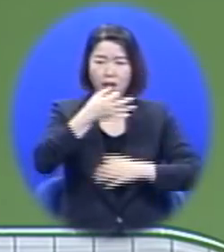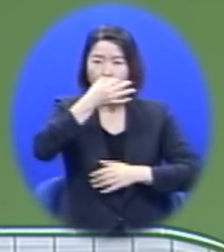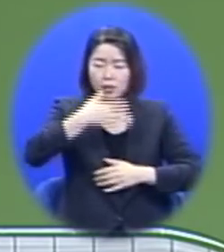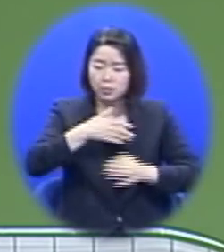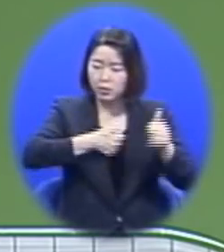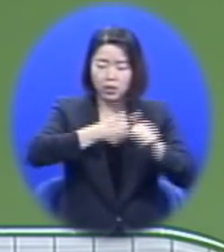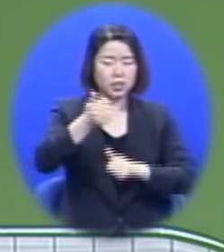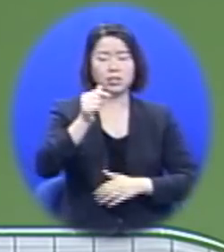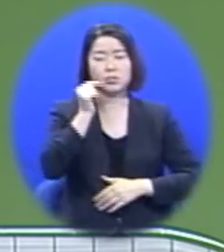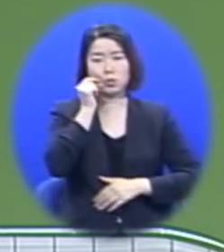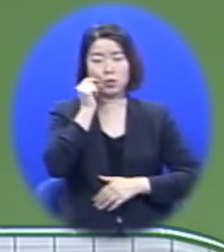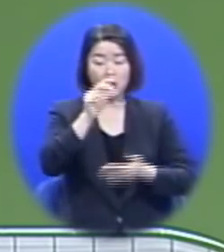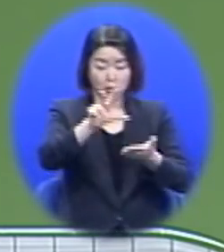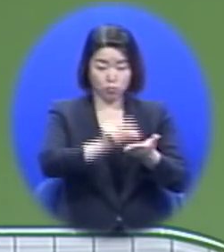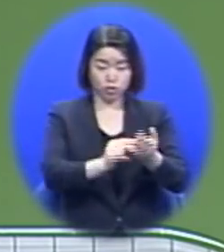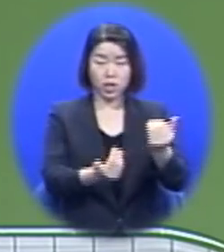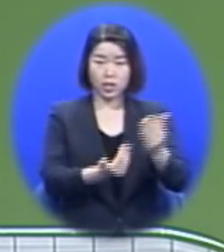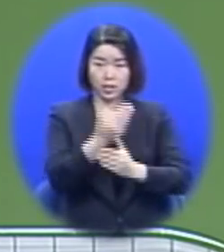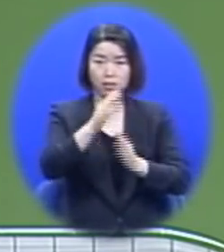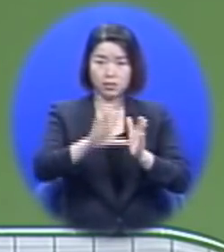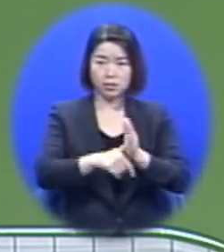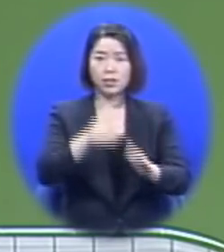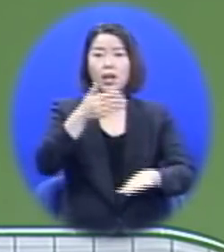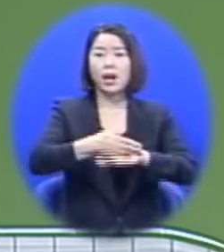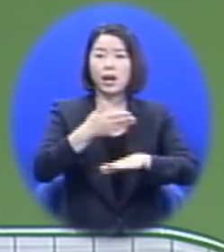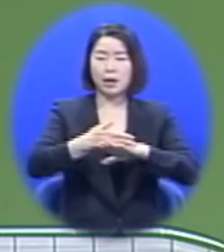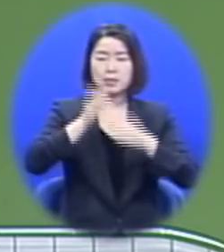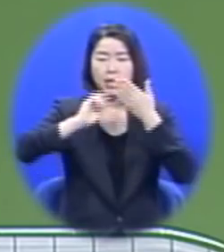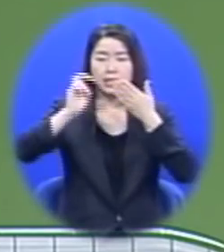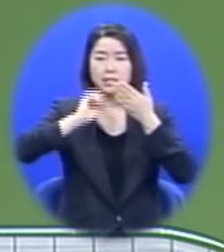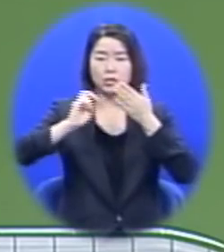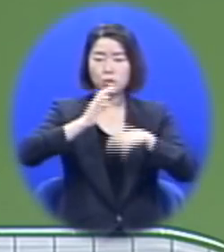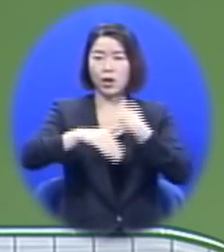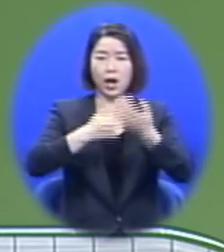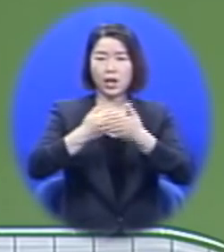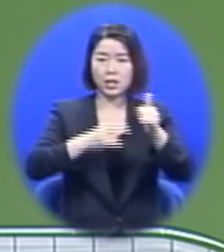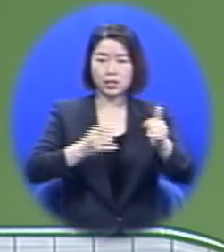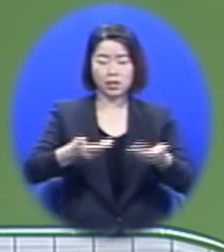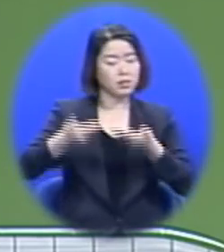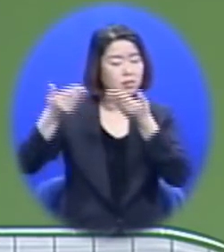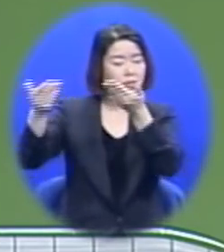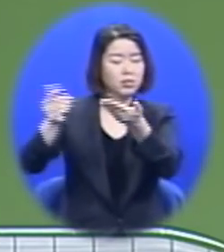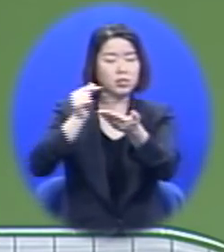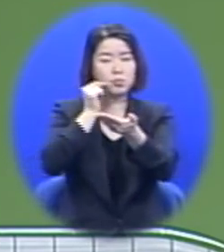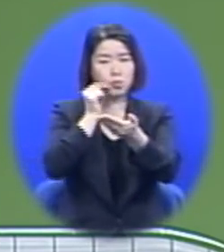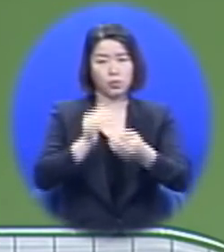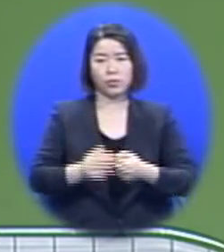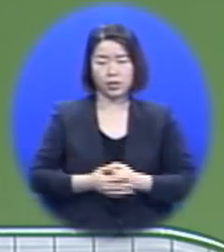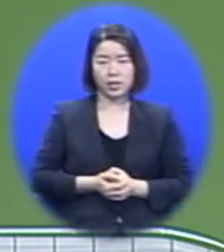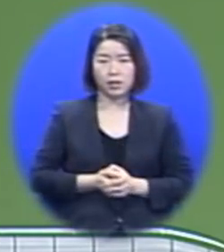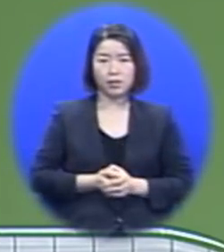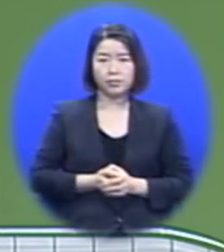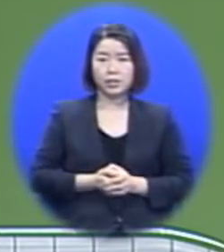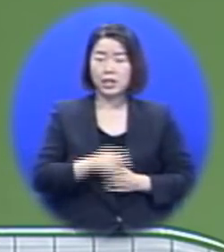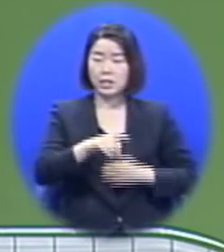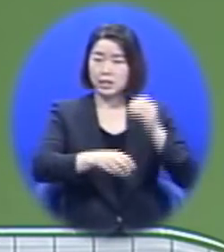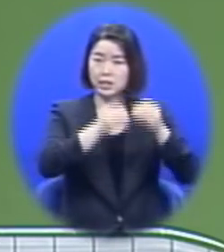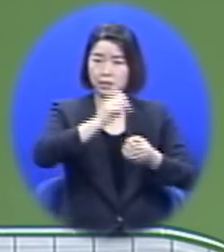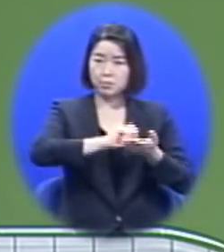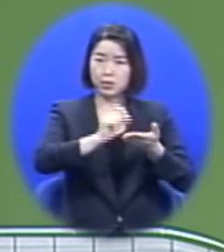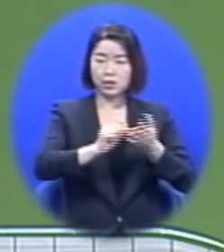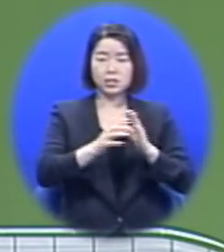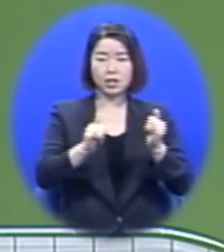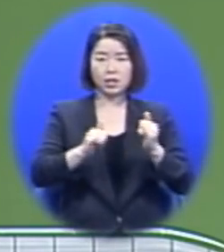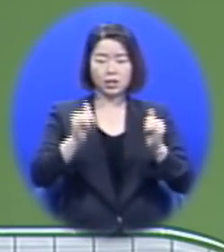못합니다. 문제가 생길 때 감사와 찬송을 하나님께 올려드리지 못합니다. 이 시편 기자가